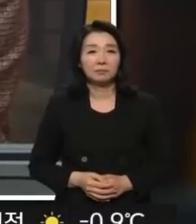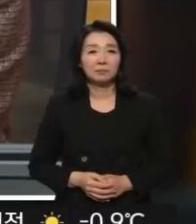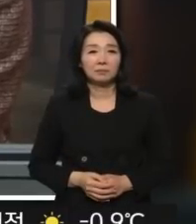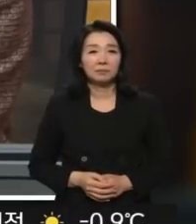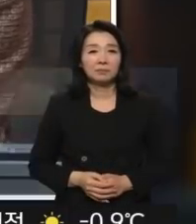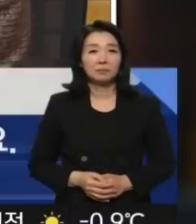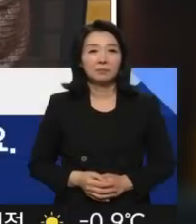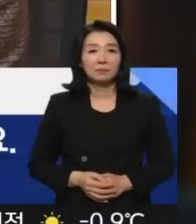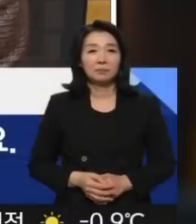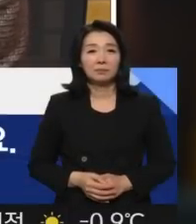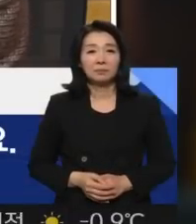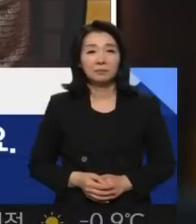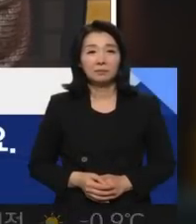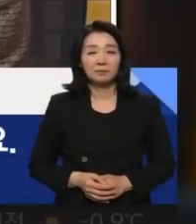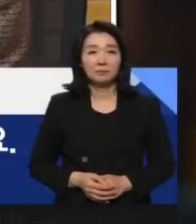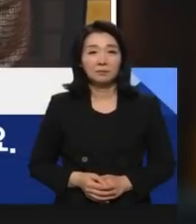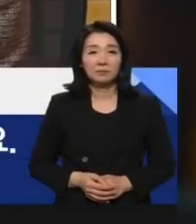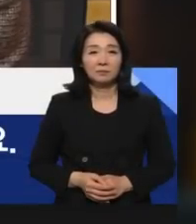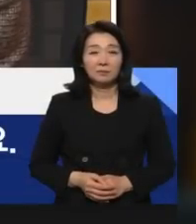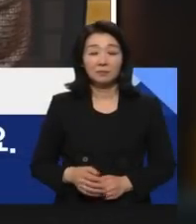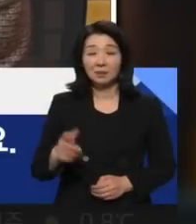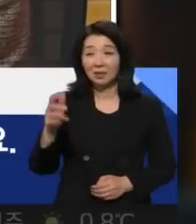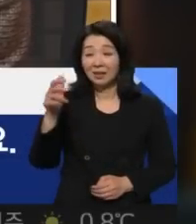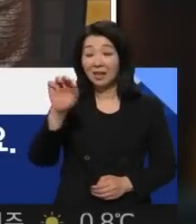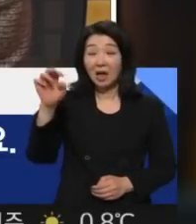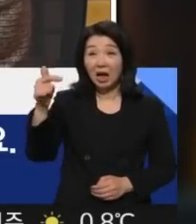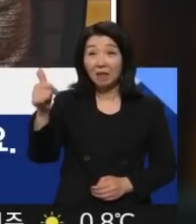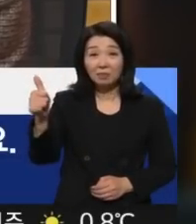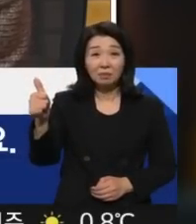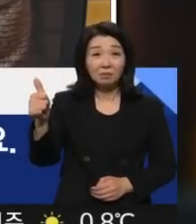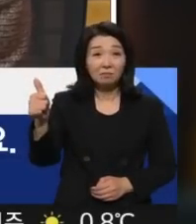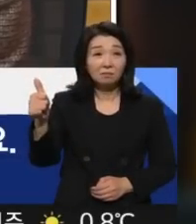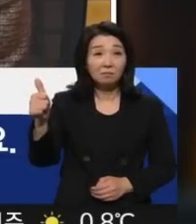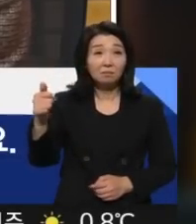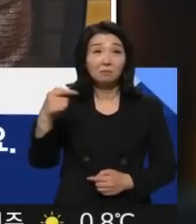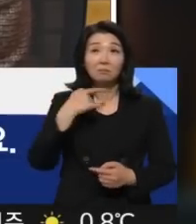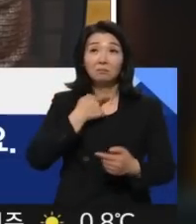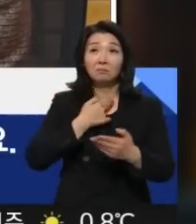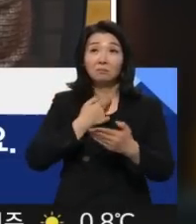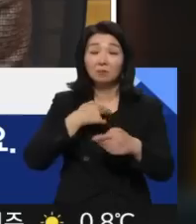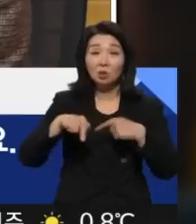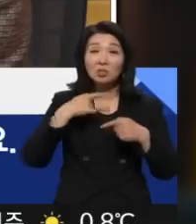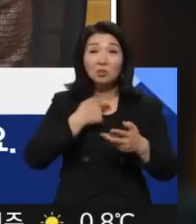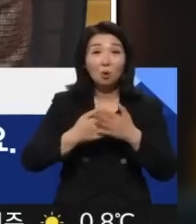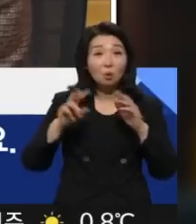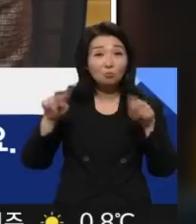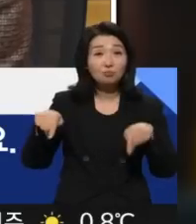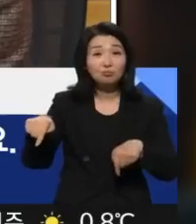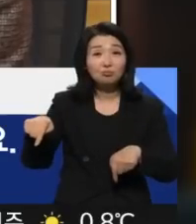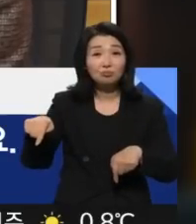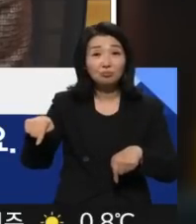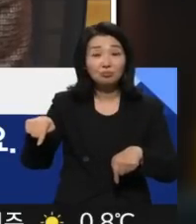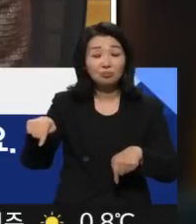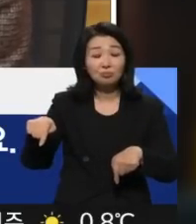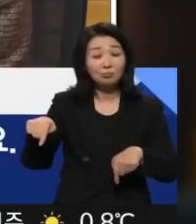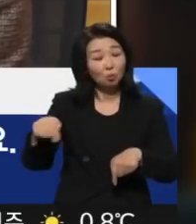그러니까 한동훈 장관도 마찬가지죠. 정치를 한 번도 안 해보신 분 아니에요. 이런 무경험자.